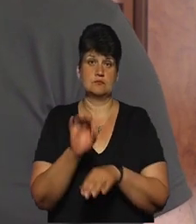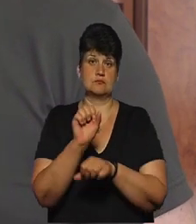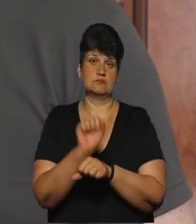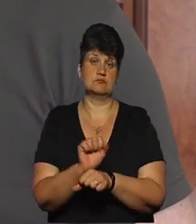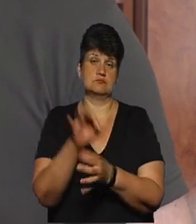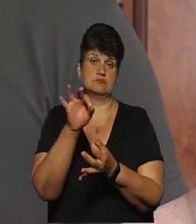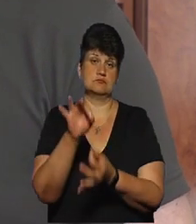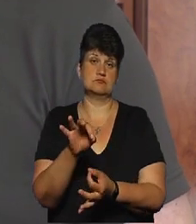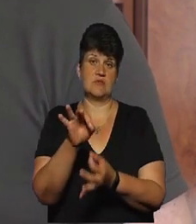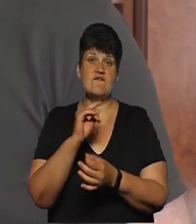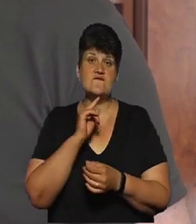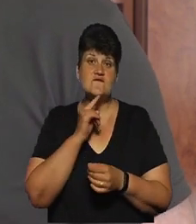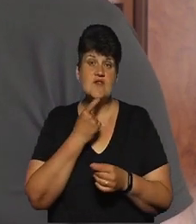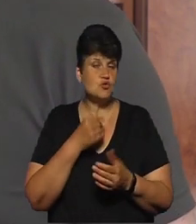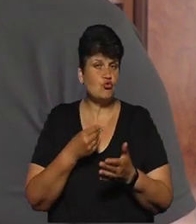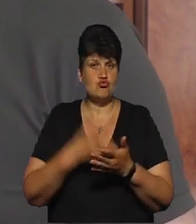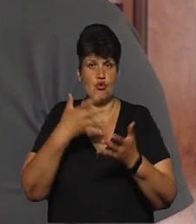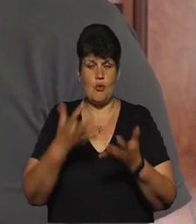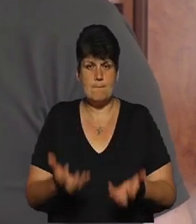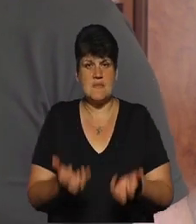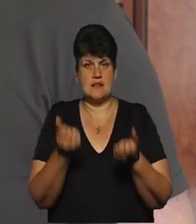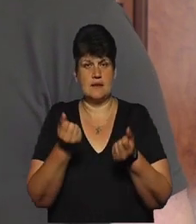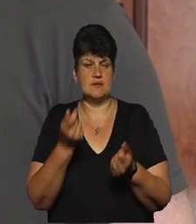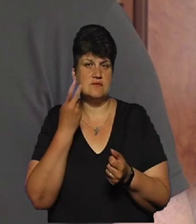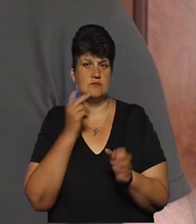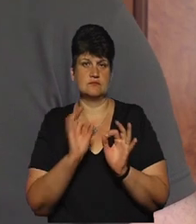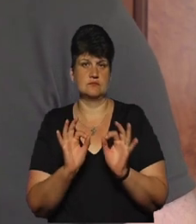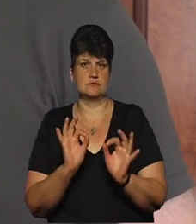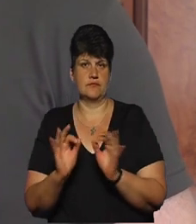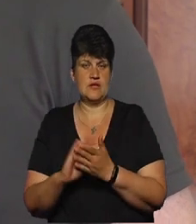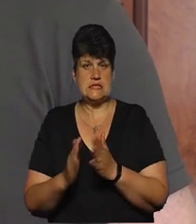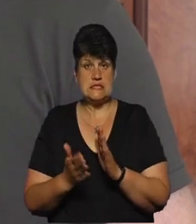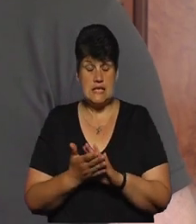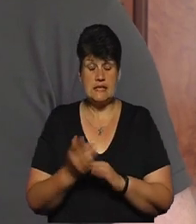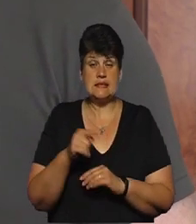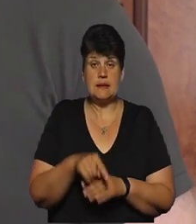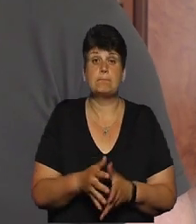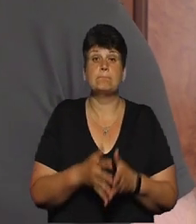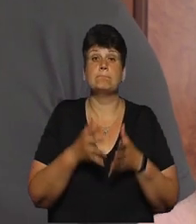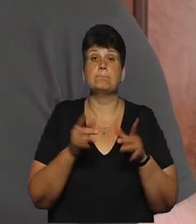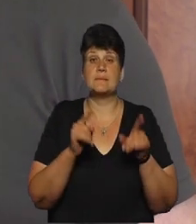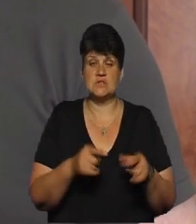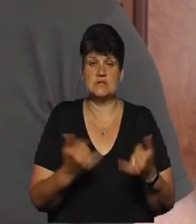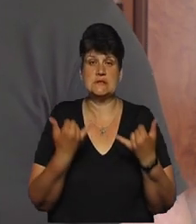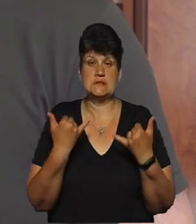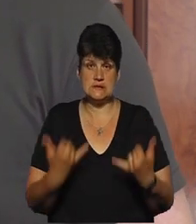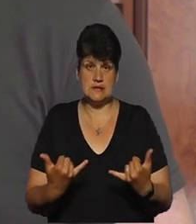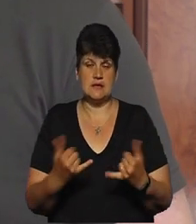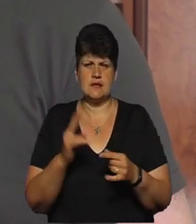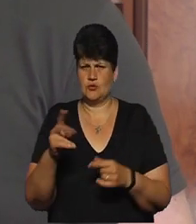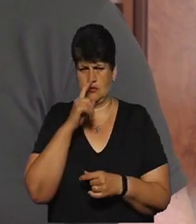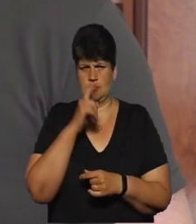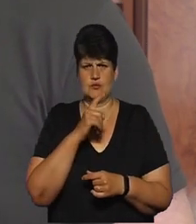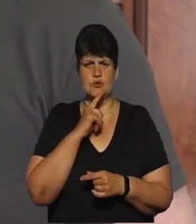підтримувати його, важко і дорого його підтримувати постійно у належному стані. Тим паче, коли зараз до останнього ніхто не розумів, чи буде